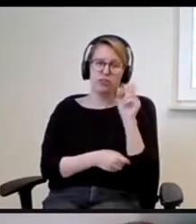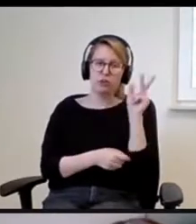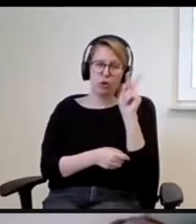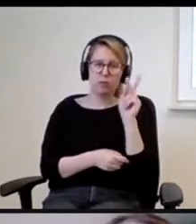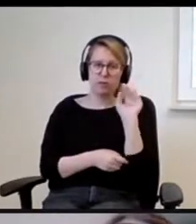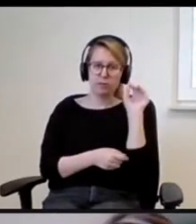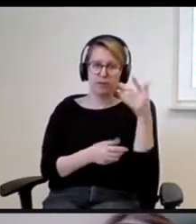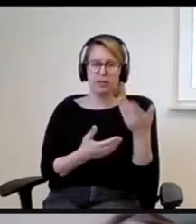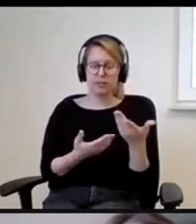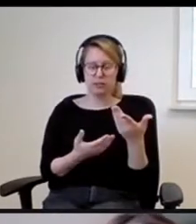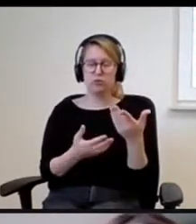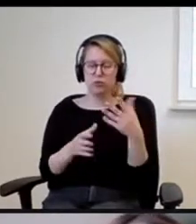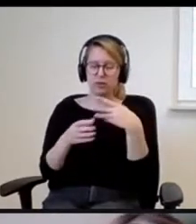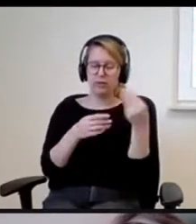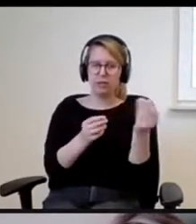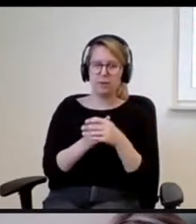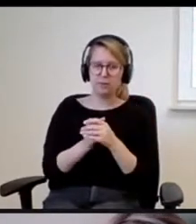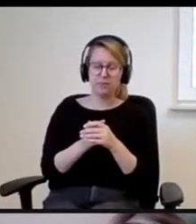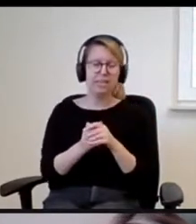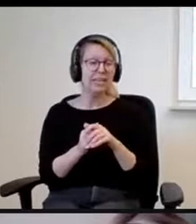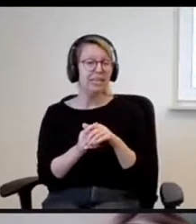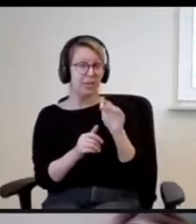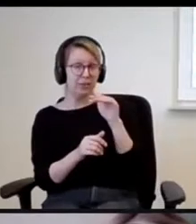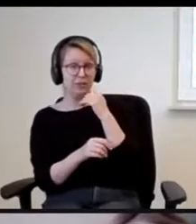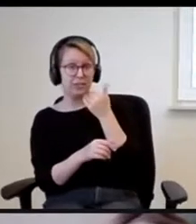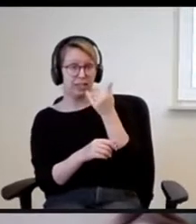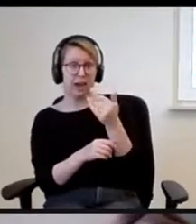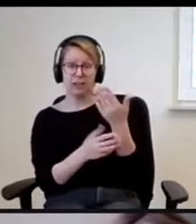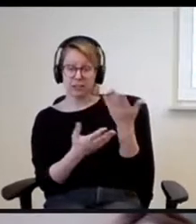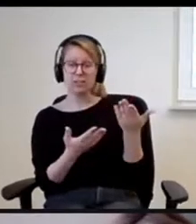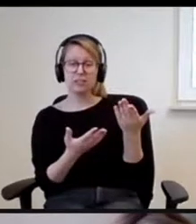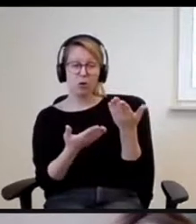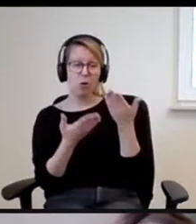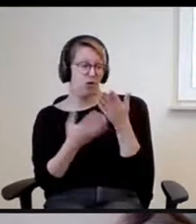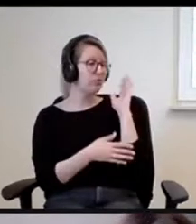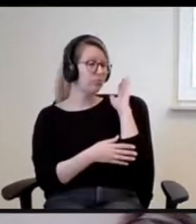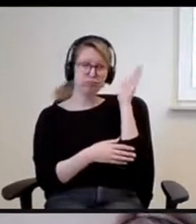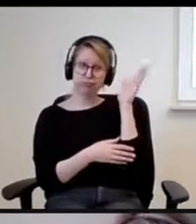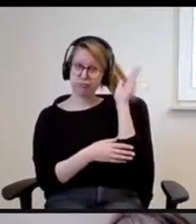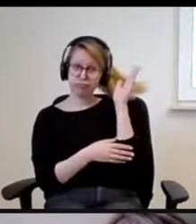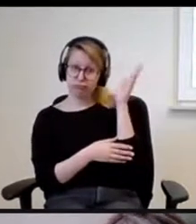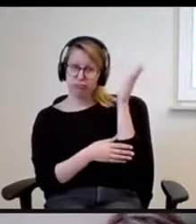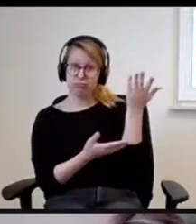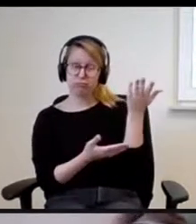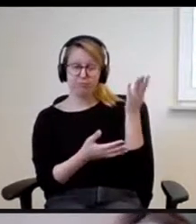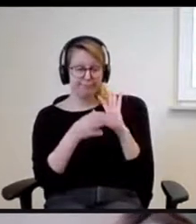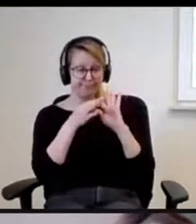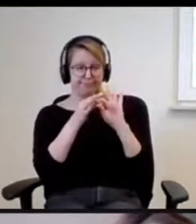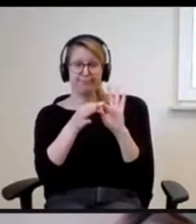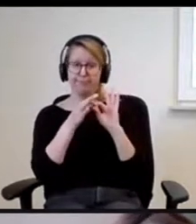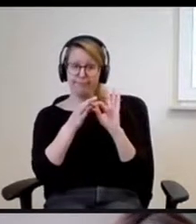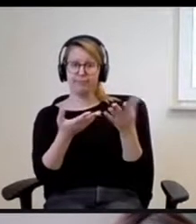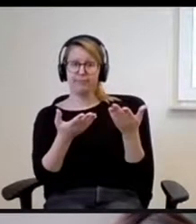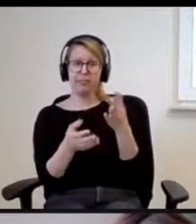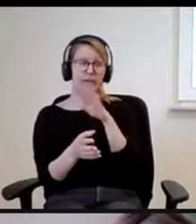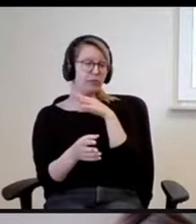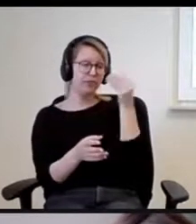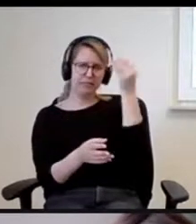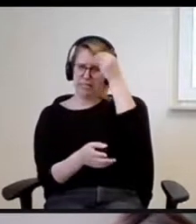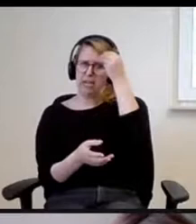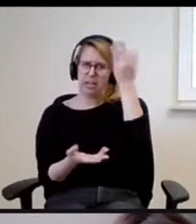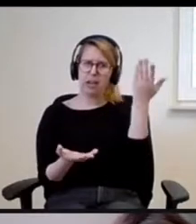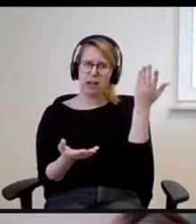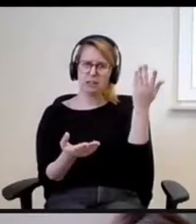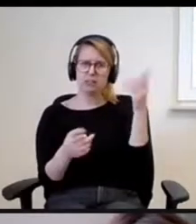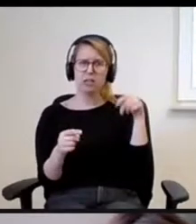qui ont parlé à ce sujet-là qui était... on a beaucoup appris aussi par les questions des